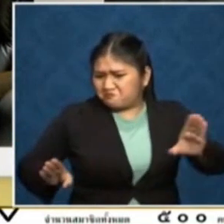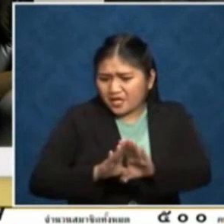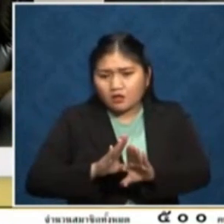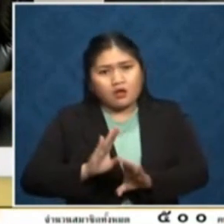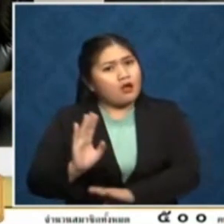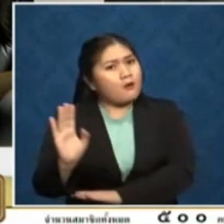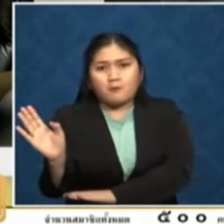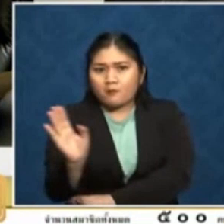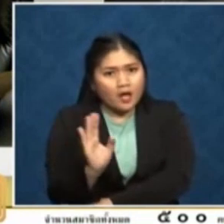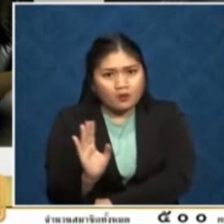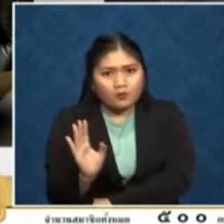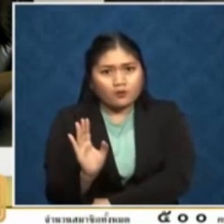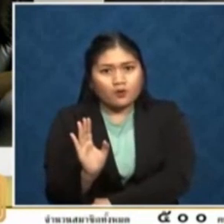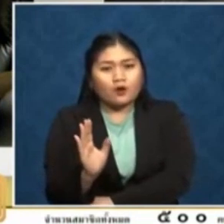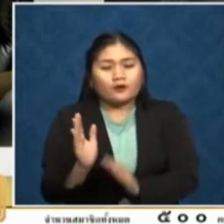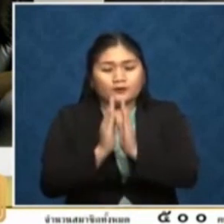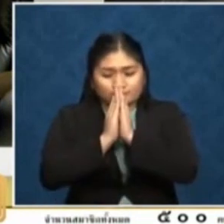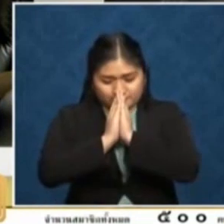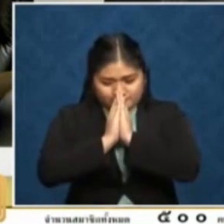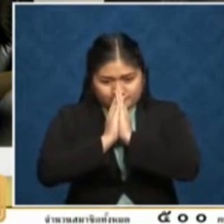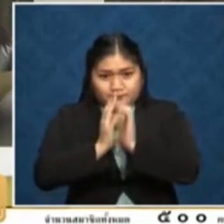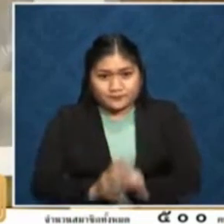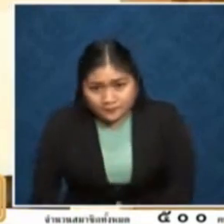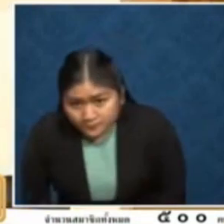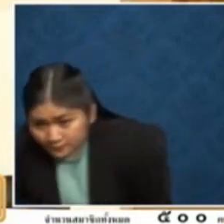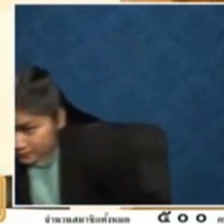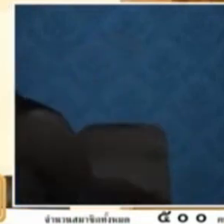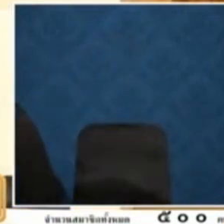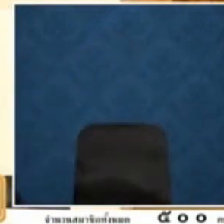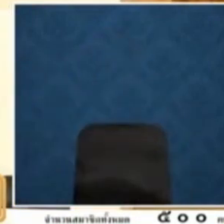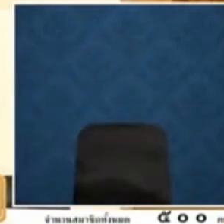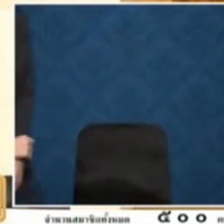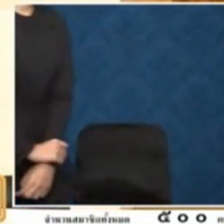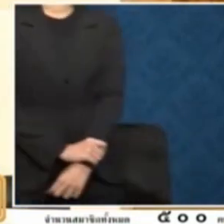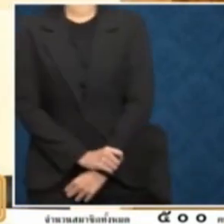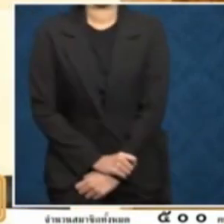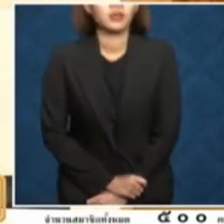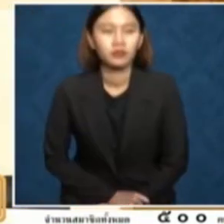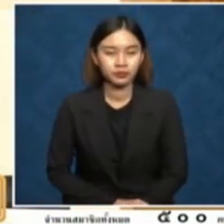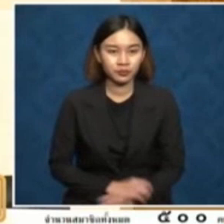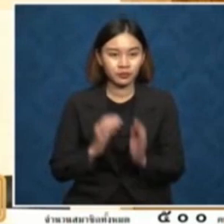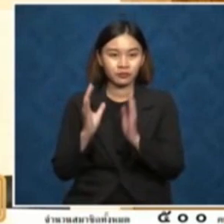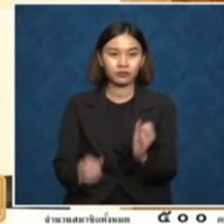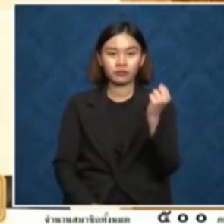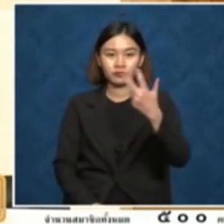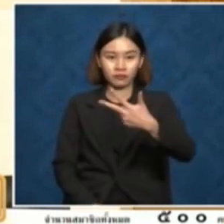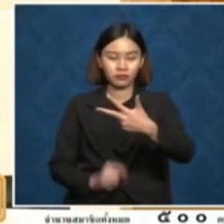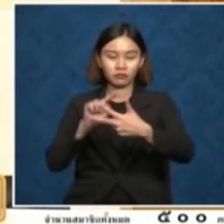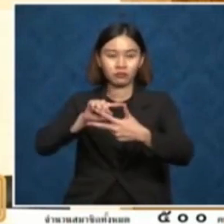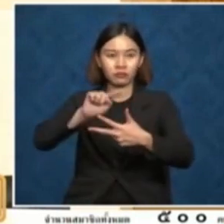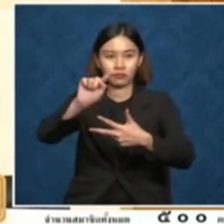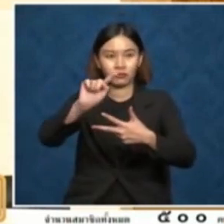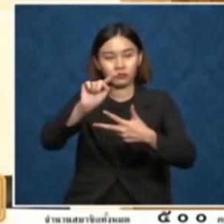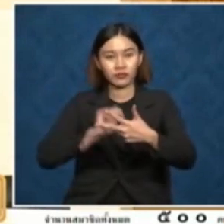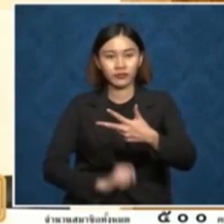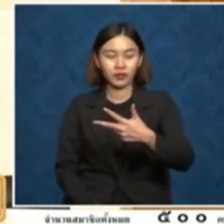แล้วเราไปแก้ปัญหาที่มีต่อไปด้วยกันในคณะกรรมการวิสามัญครับท่านเราไม่ควรปิดโอกา